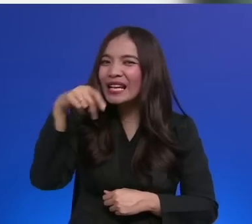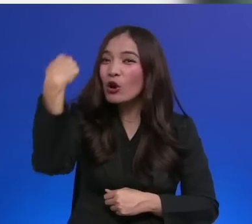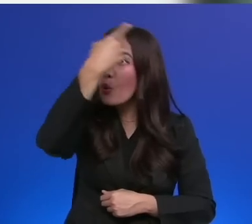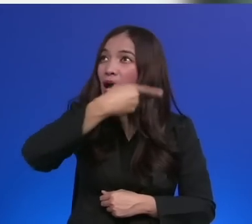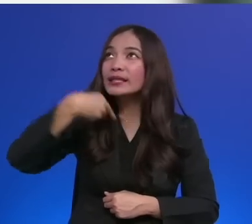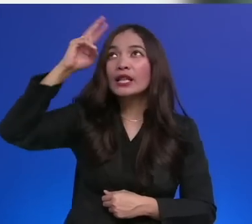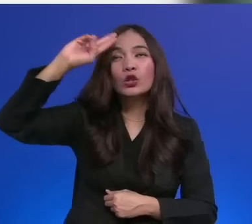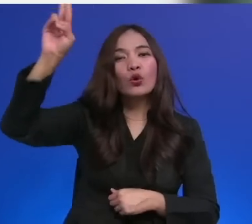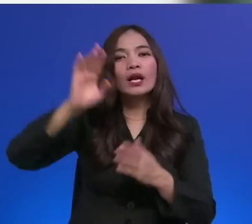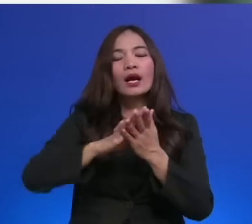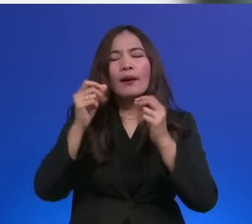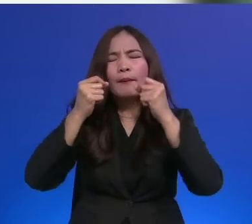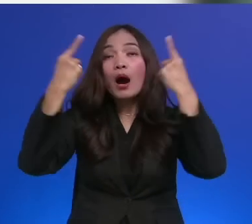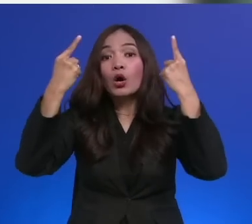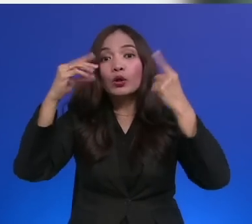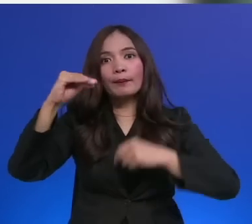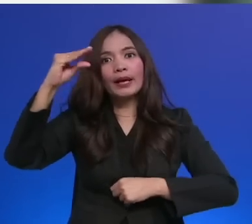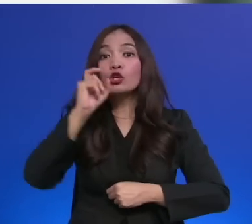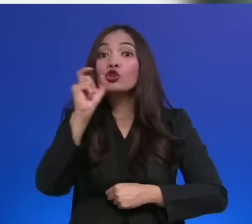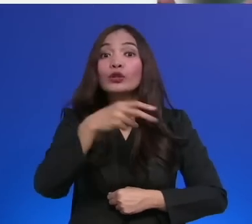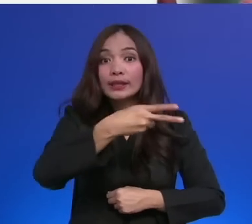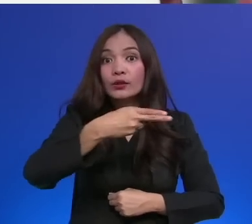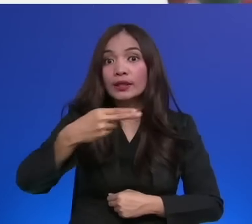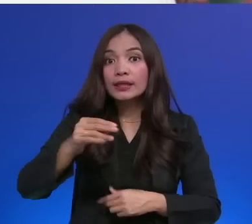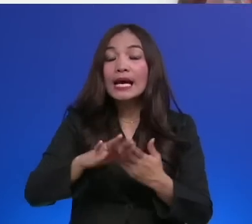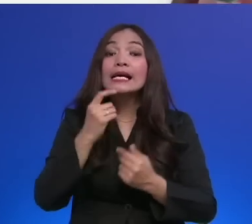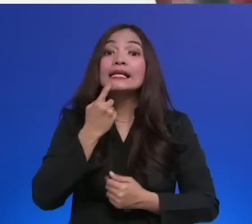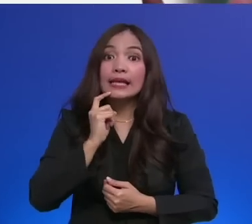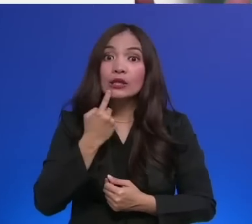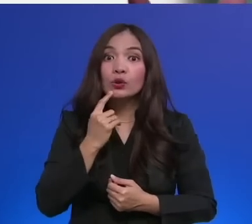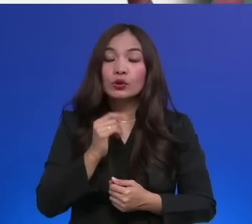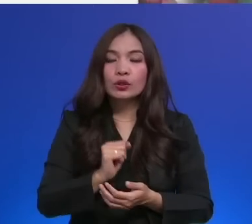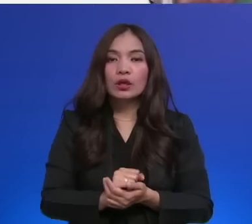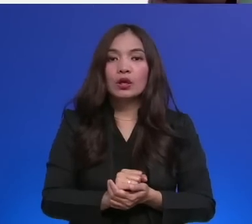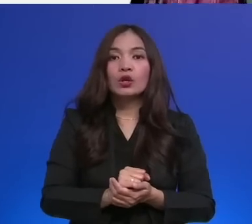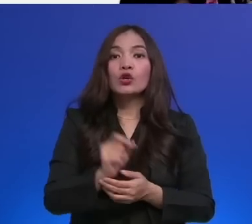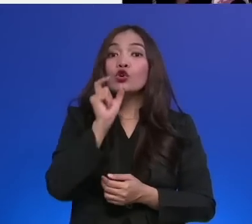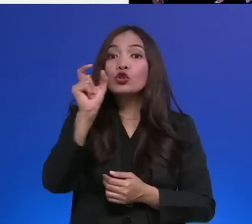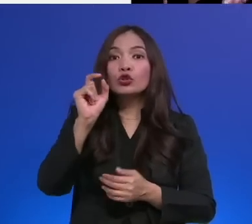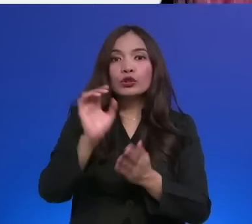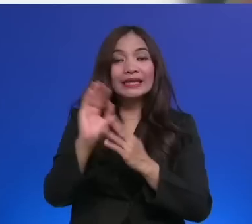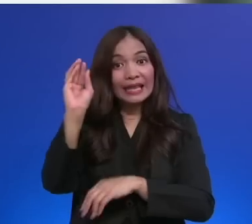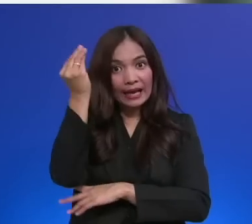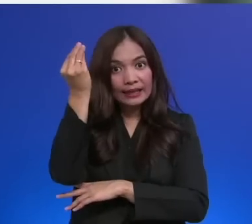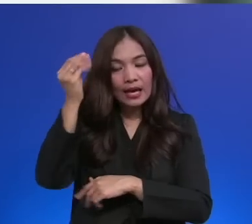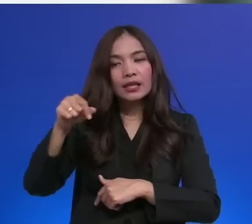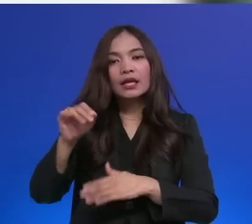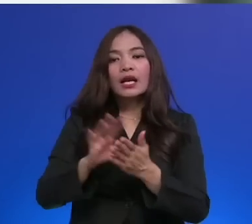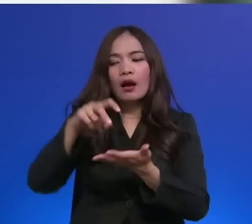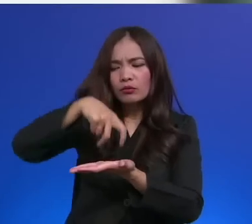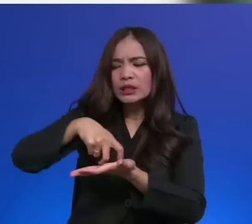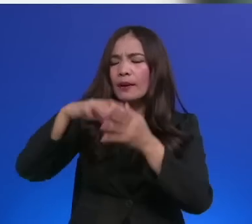bangun pagi, bagi yang di Indonesia ya, khususnya waktu Indonesia bagian barat, lalu duduk diam di kaki